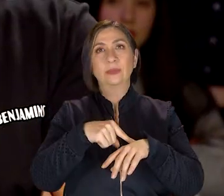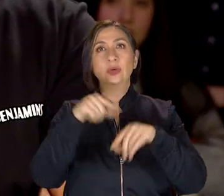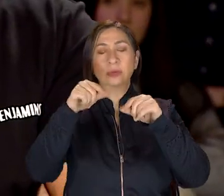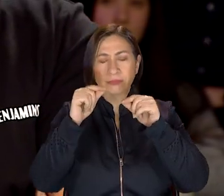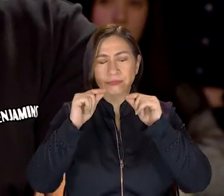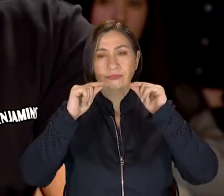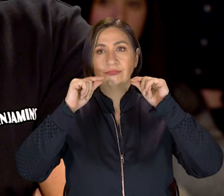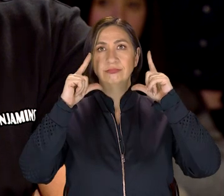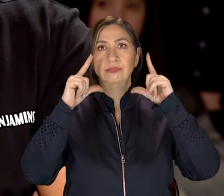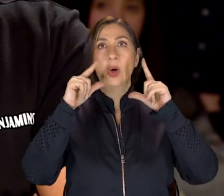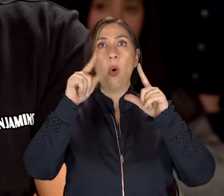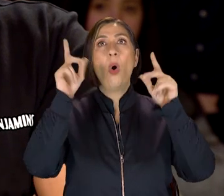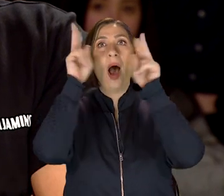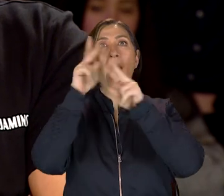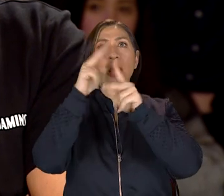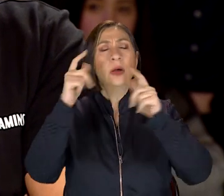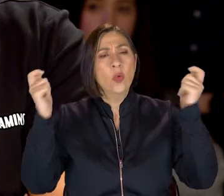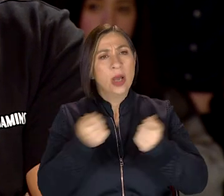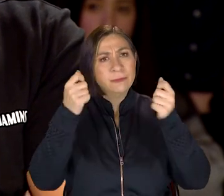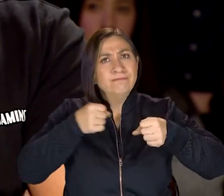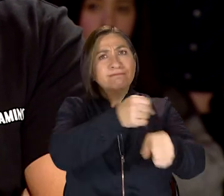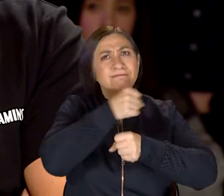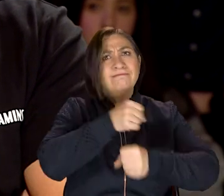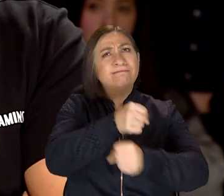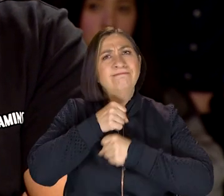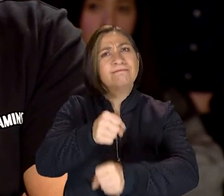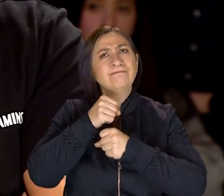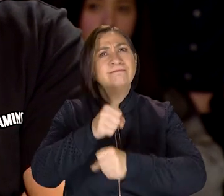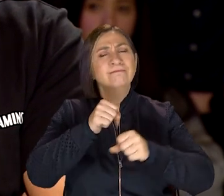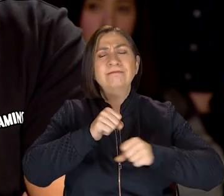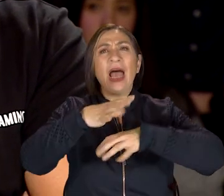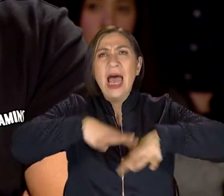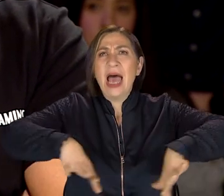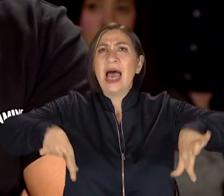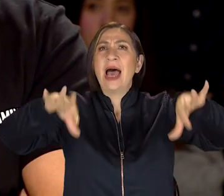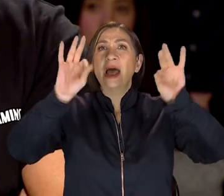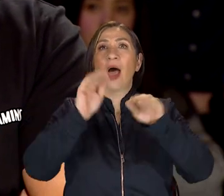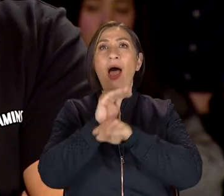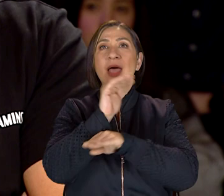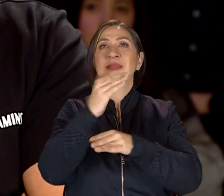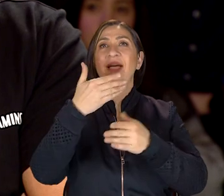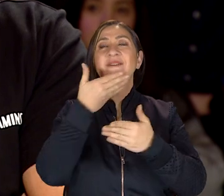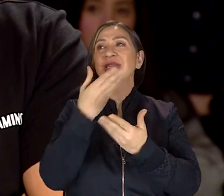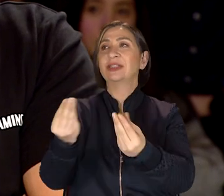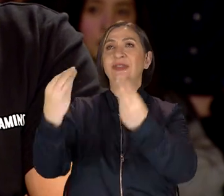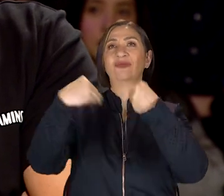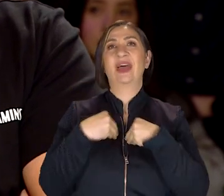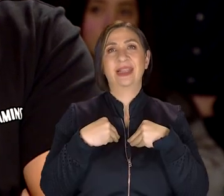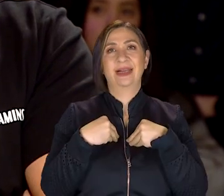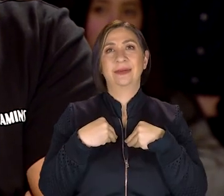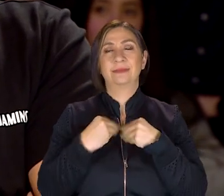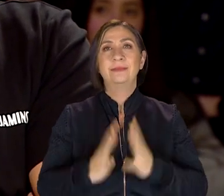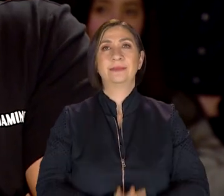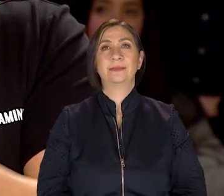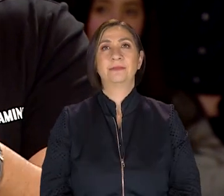Gözlerimi açtıktan sonra da o hayalin peşinden adım adım planlayarak koştum. Hayat da bana bunun karşılığını sanıyorum fazlasıyla